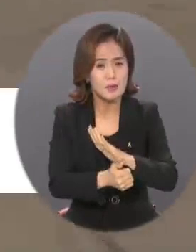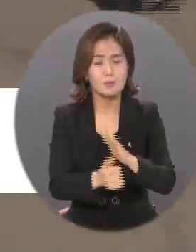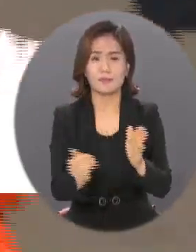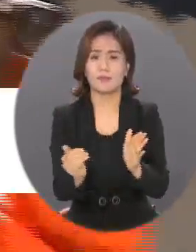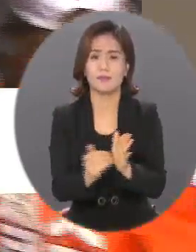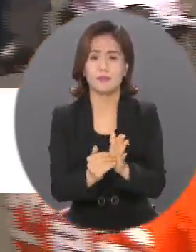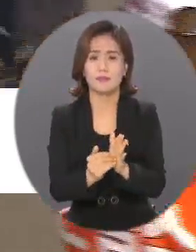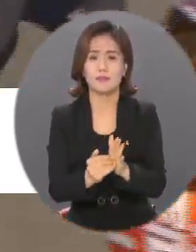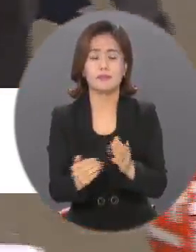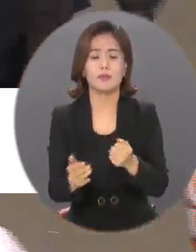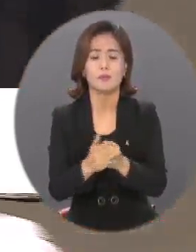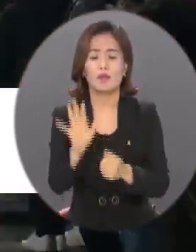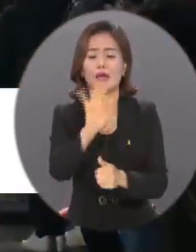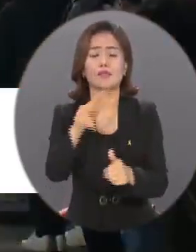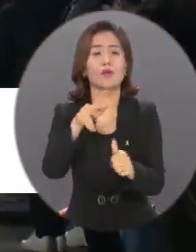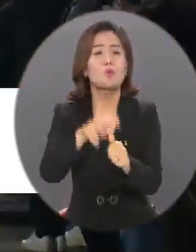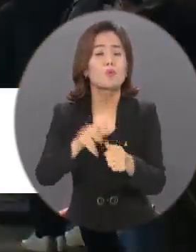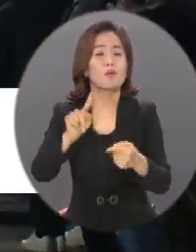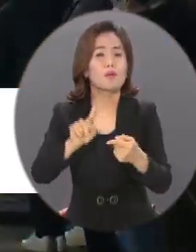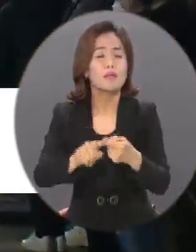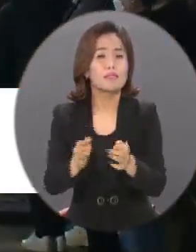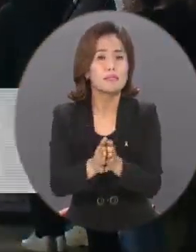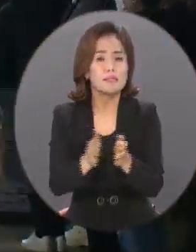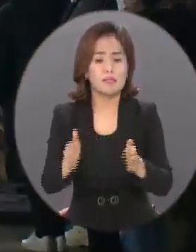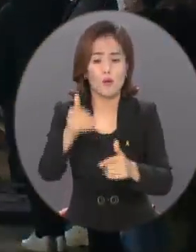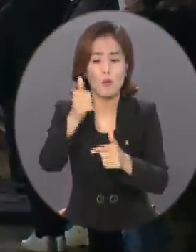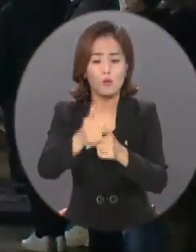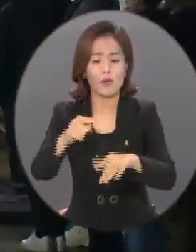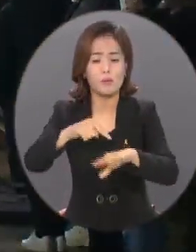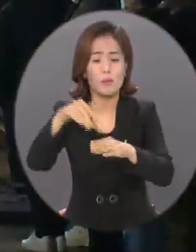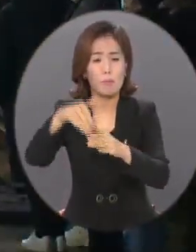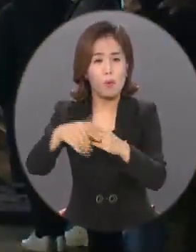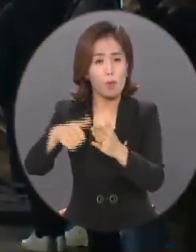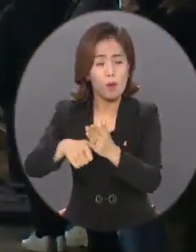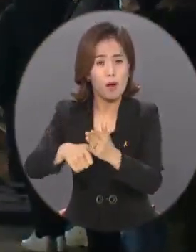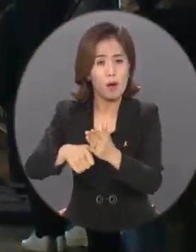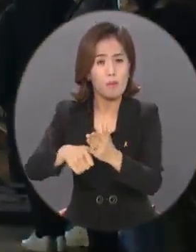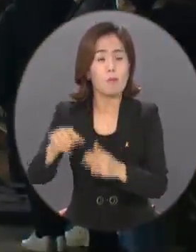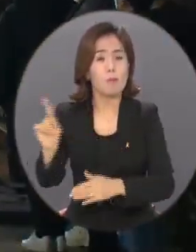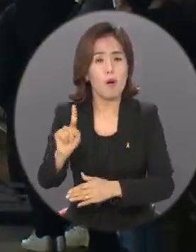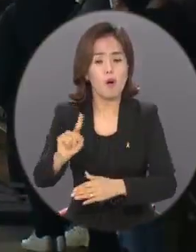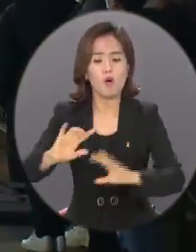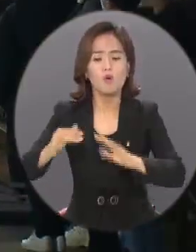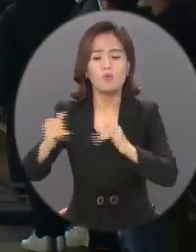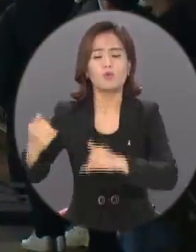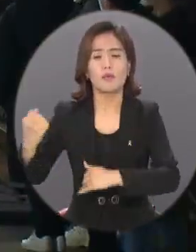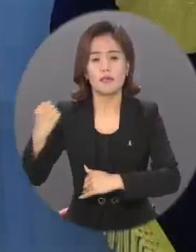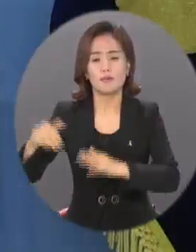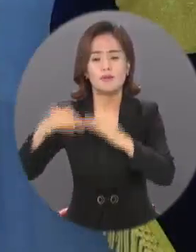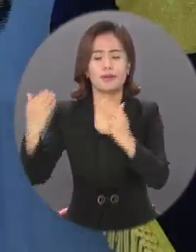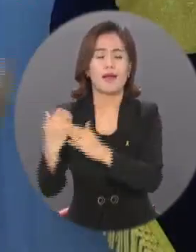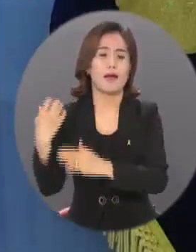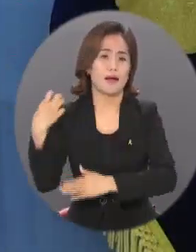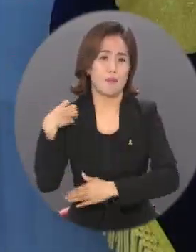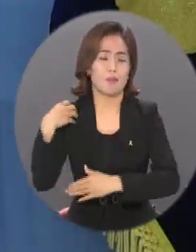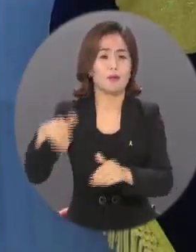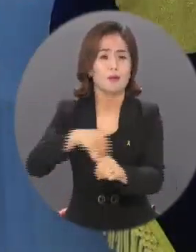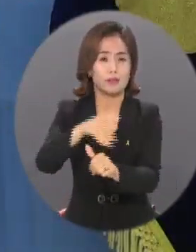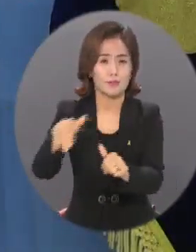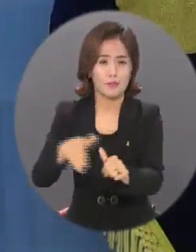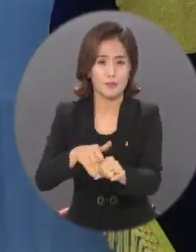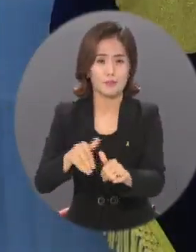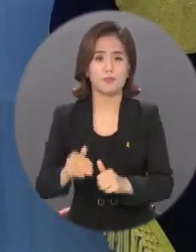매듭지어지면서 안철수 후보에서 비롯된 호남의 민심은 오롯이 국민의힘이 감당해야 하는